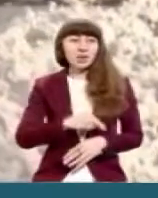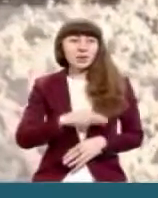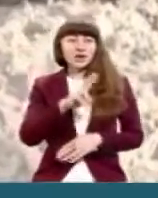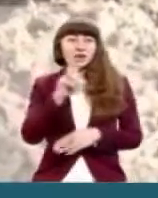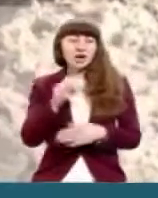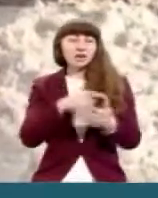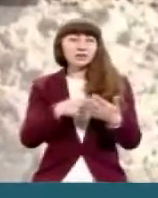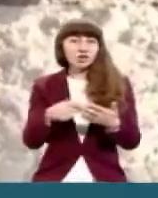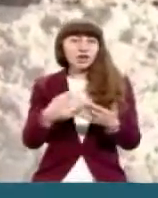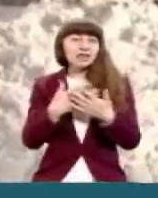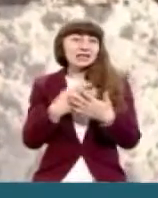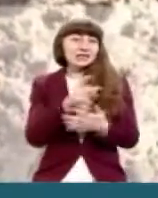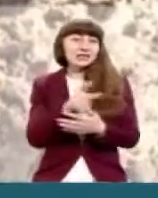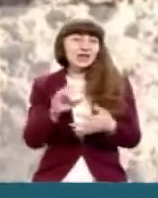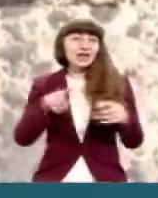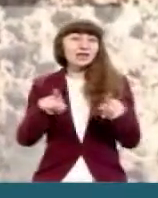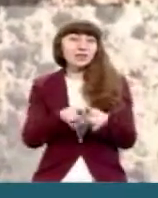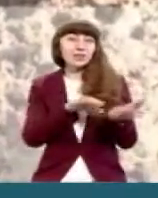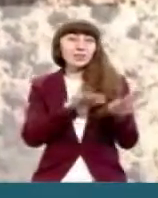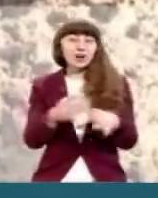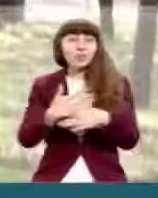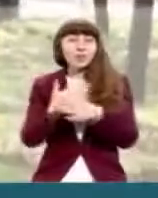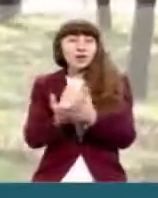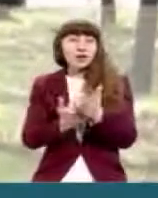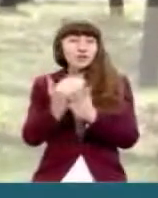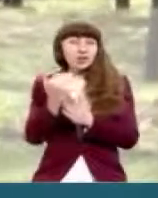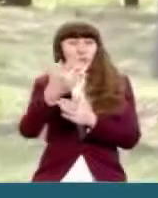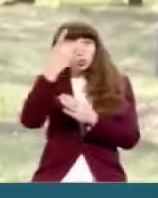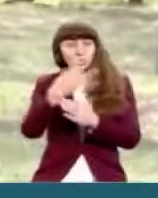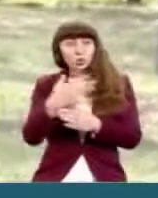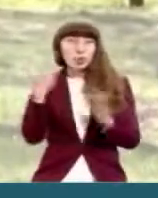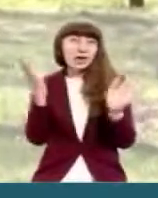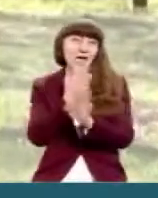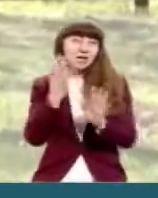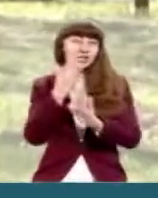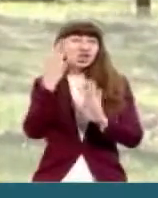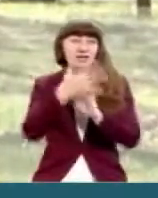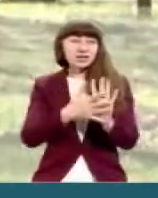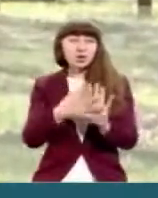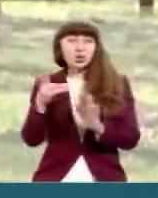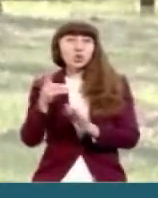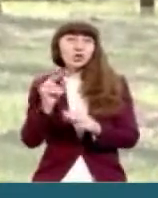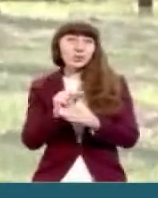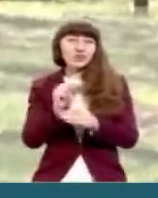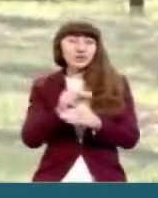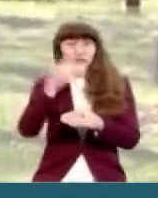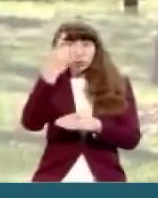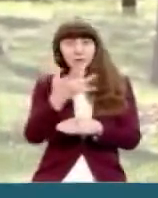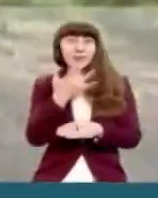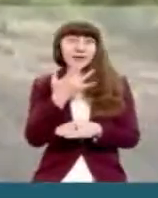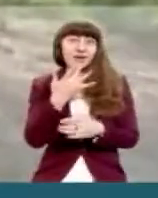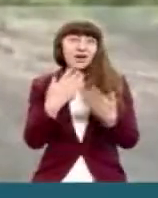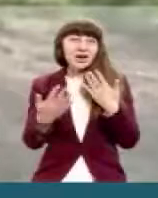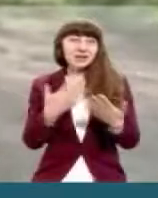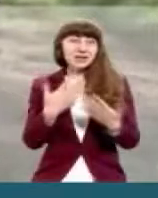отмечают сами активисты подобные мероприятия помогают повысить не только экологическое сознание жителей города но и привить им культуры бережливого